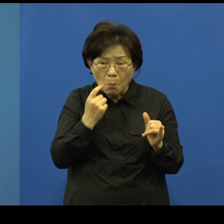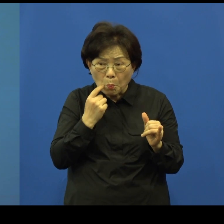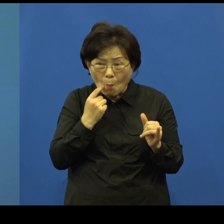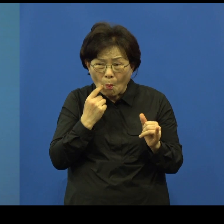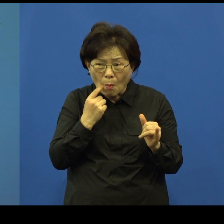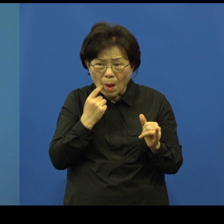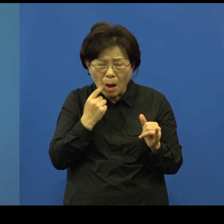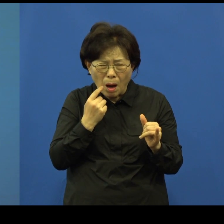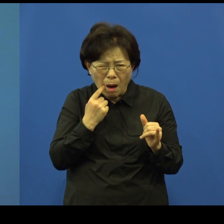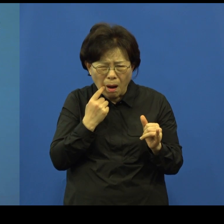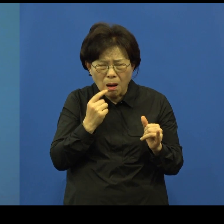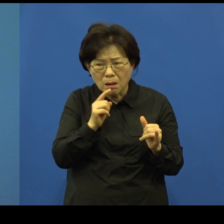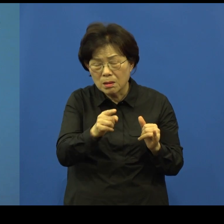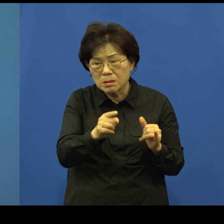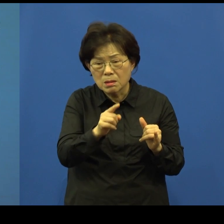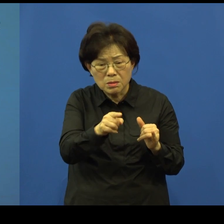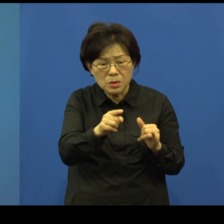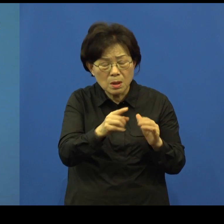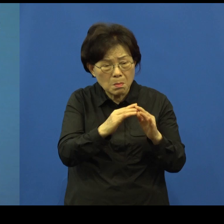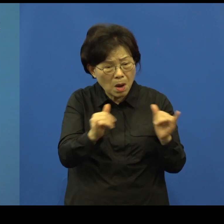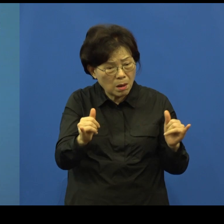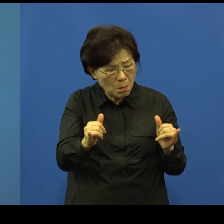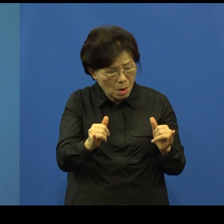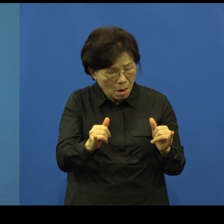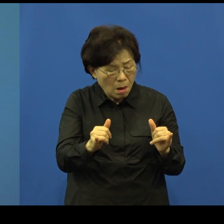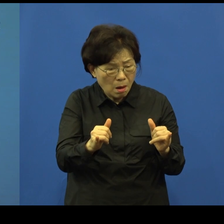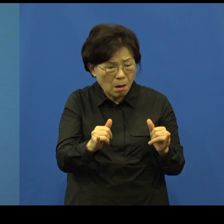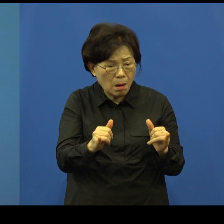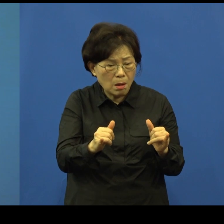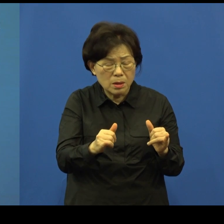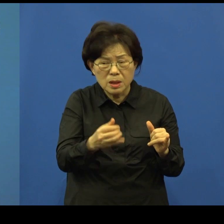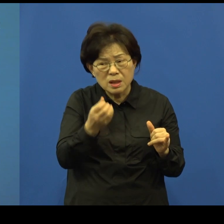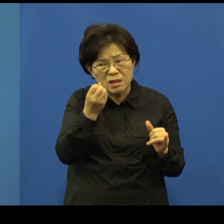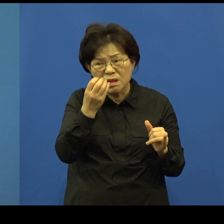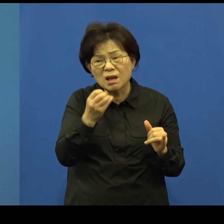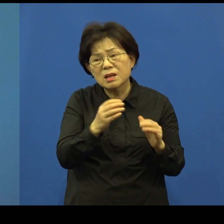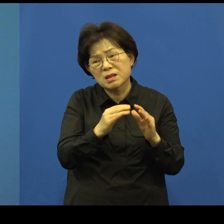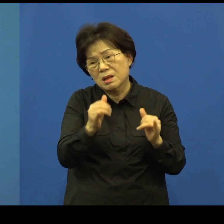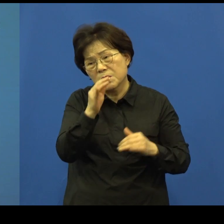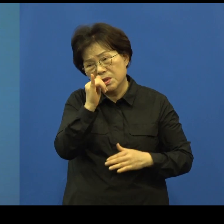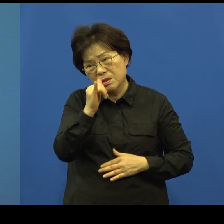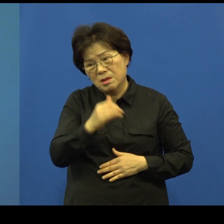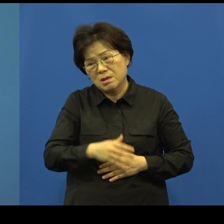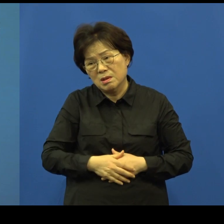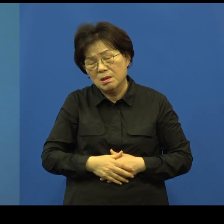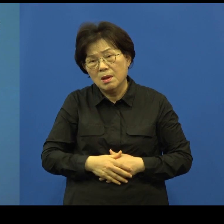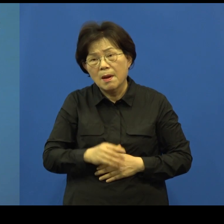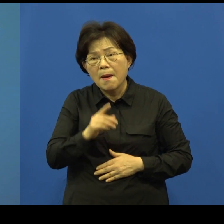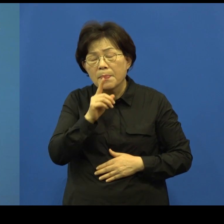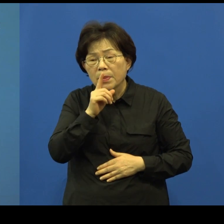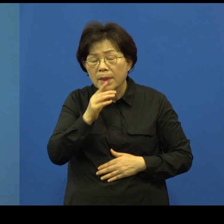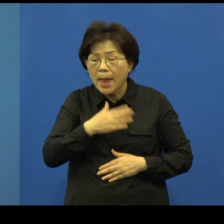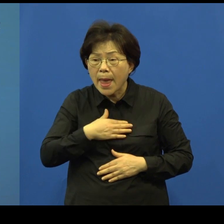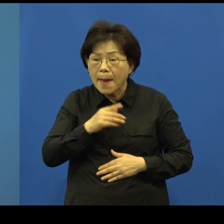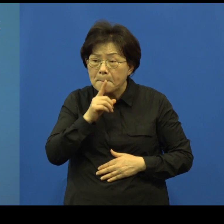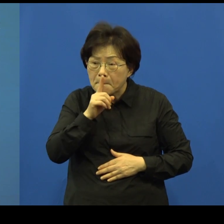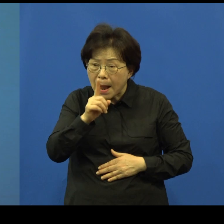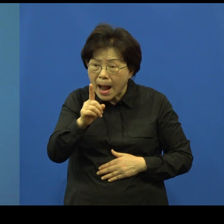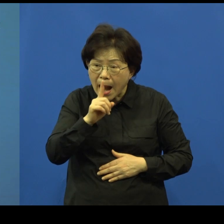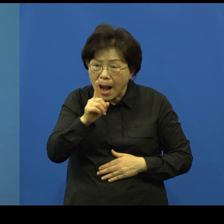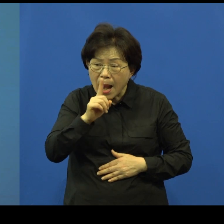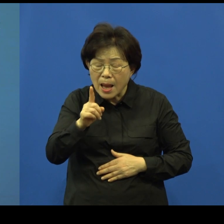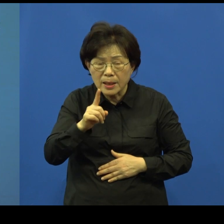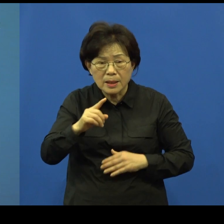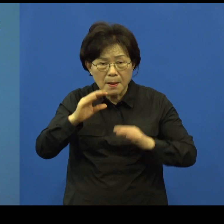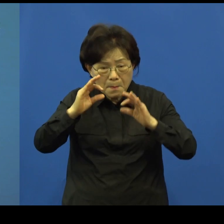독침이에요. 독침. 그분이 말하면 그냥 다 에고에 다 죽는 거예요. 여러분, 내가 무슨 말을 하는지를 잘 이제